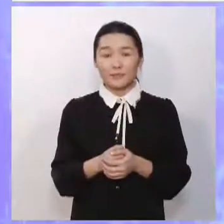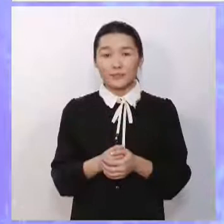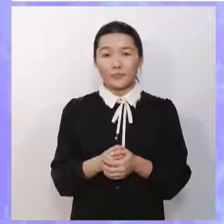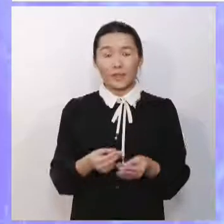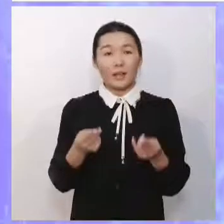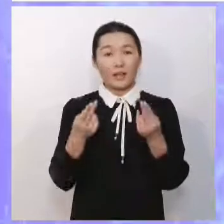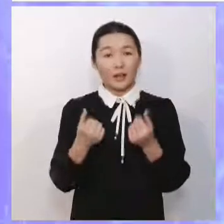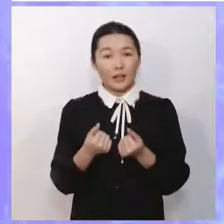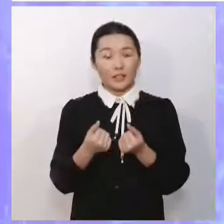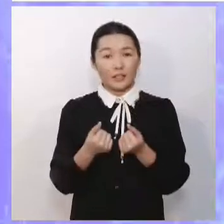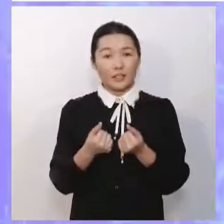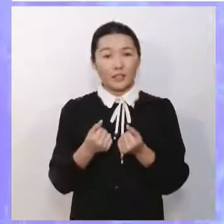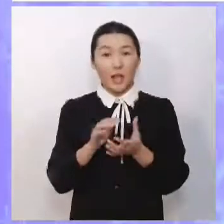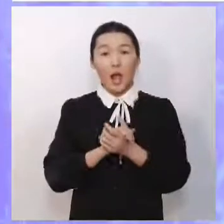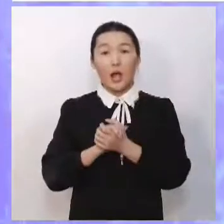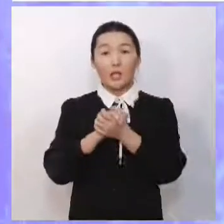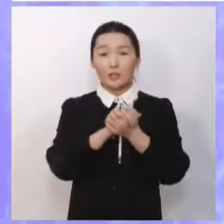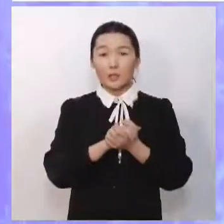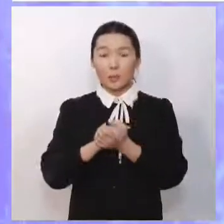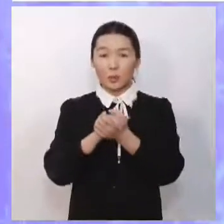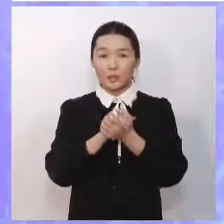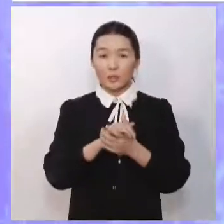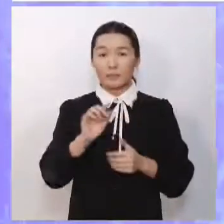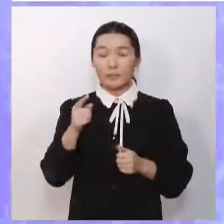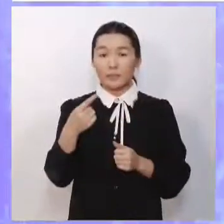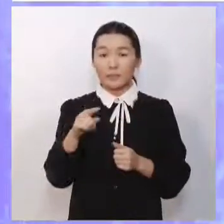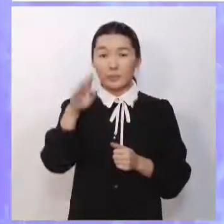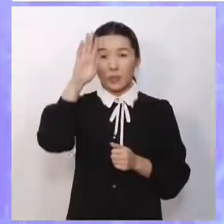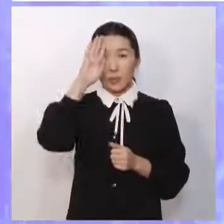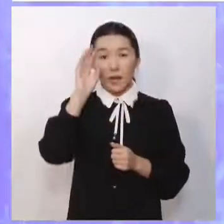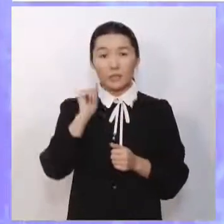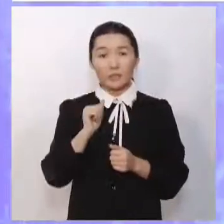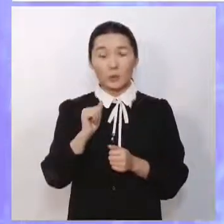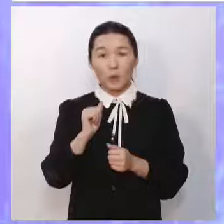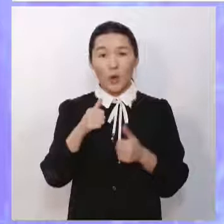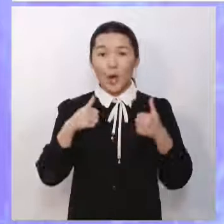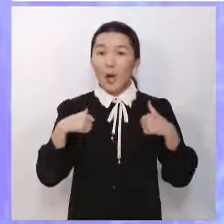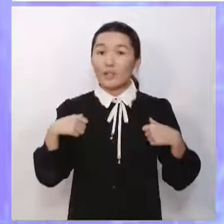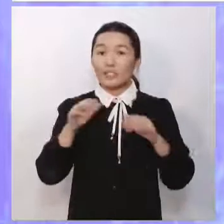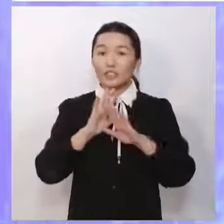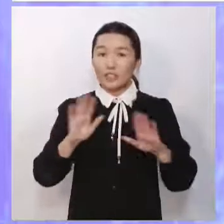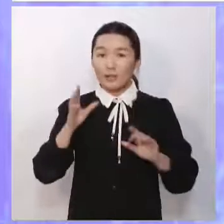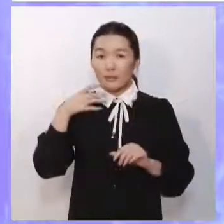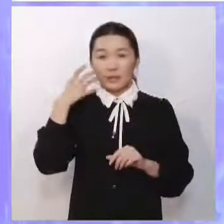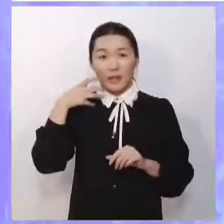Конечно, о дружбе. Почему мальчику не жалко яблоко?